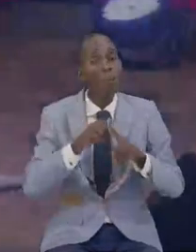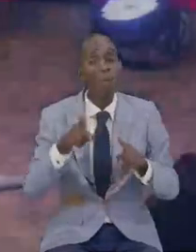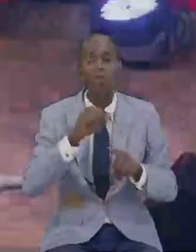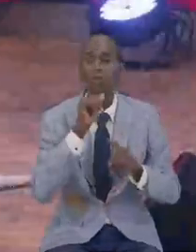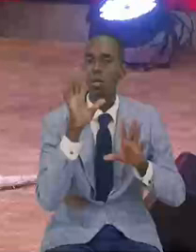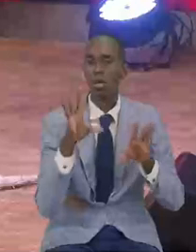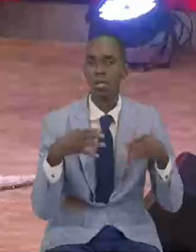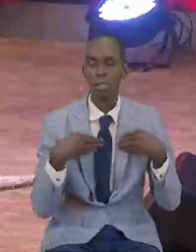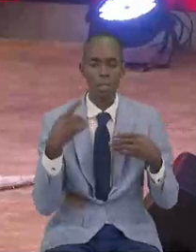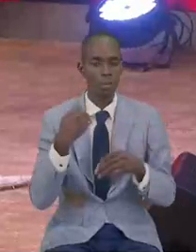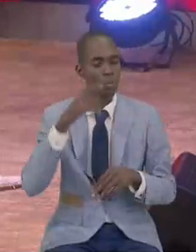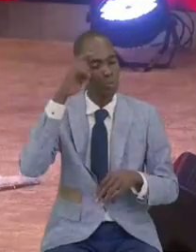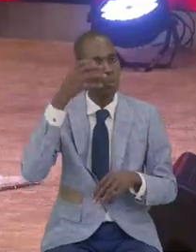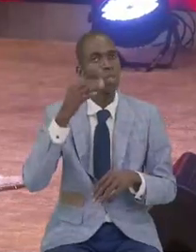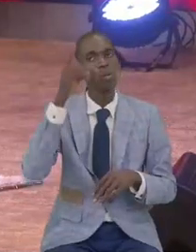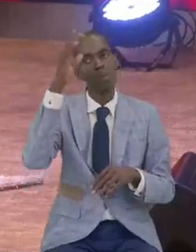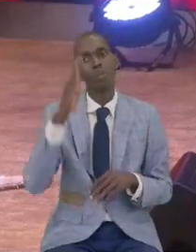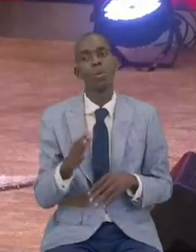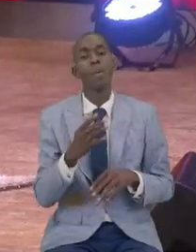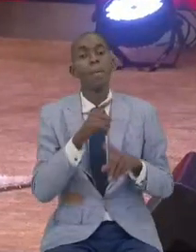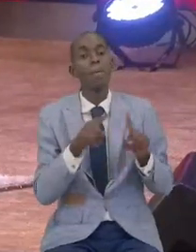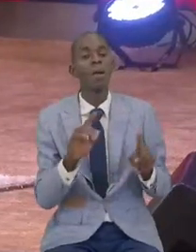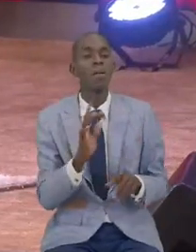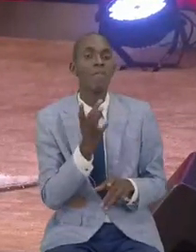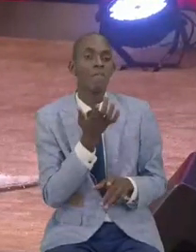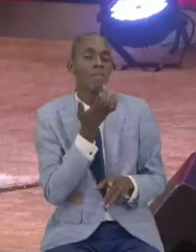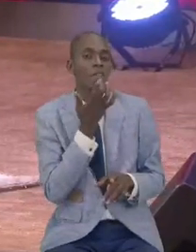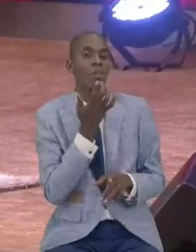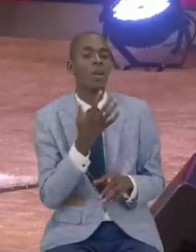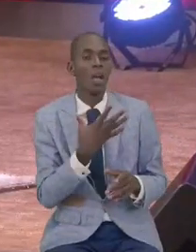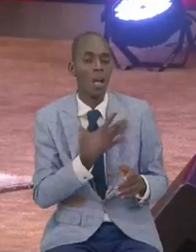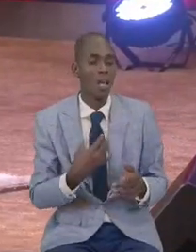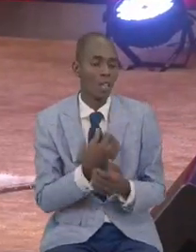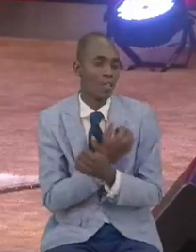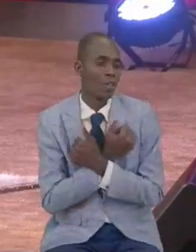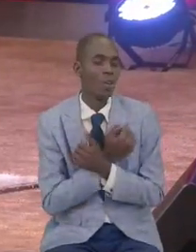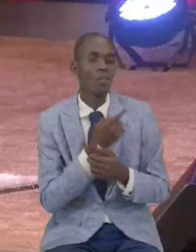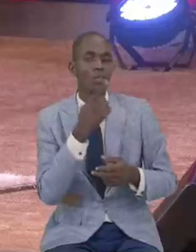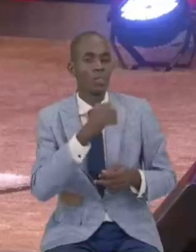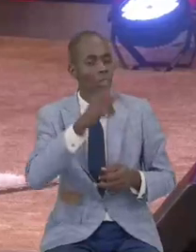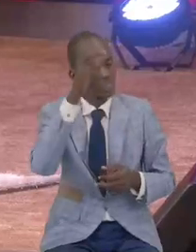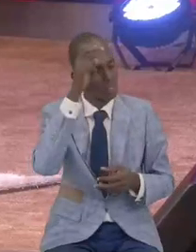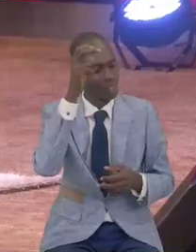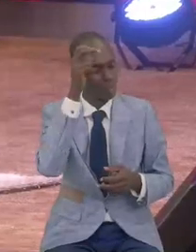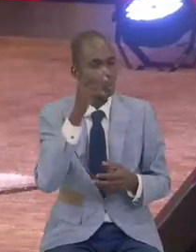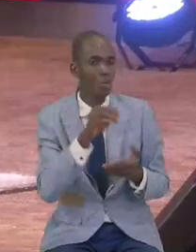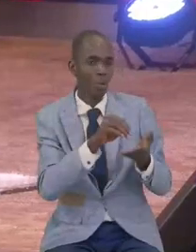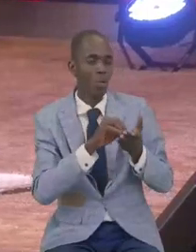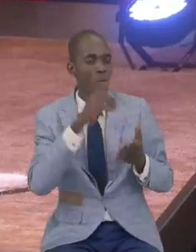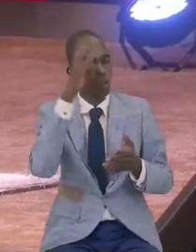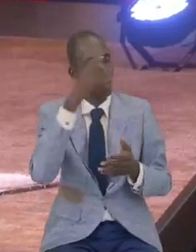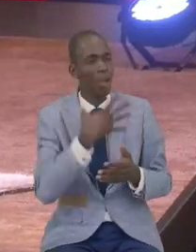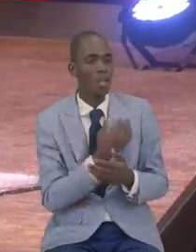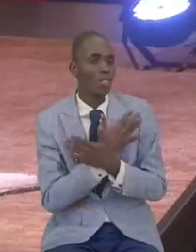avoir la sagesse de Dieu, donc ils aimeraient mieux avoir la sagesse de Dieu. Ils jouissent le développement de la sagesse